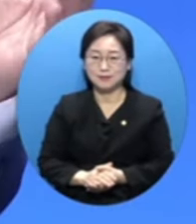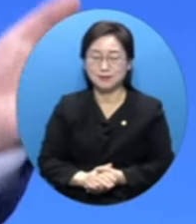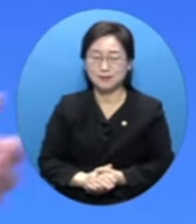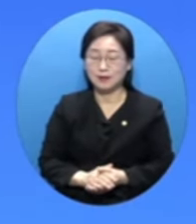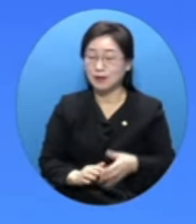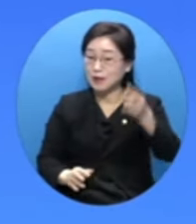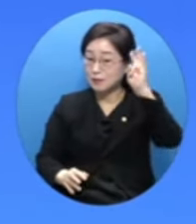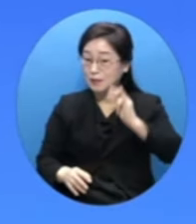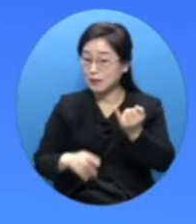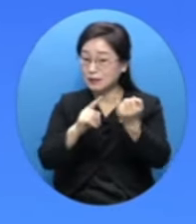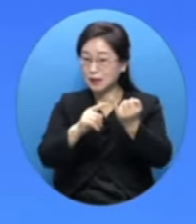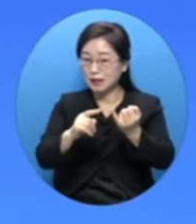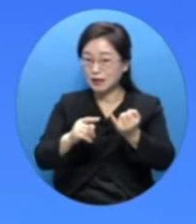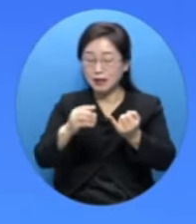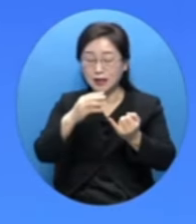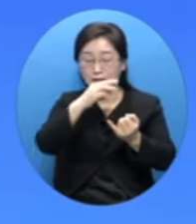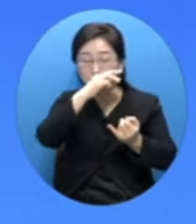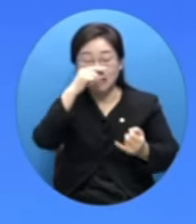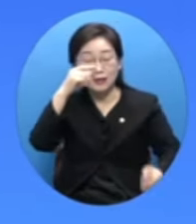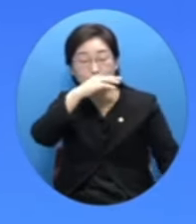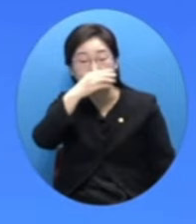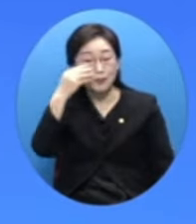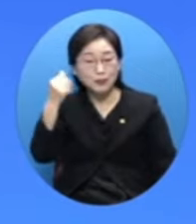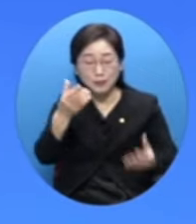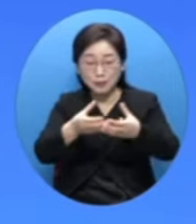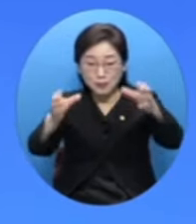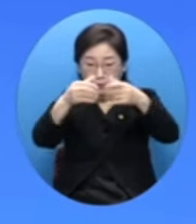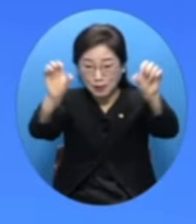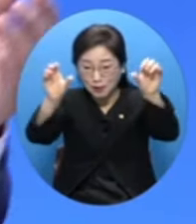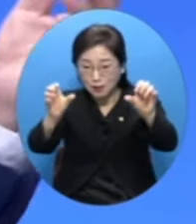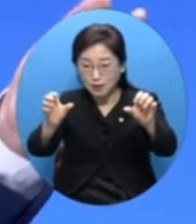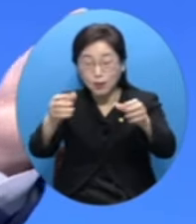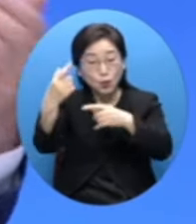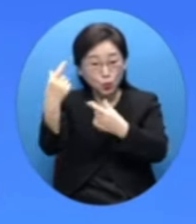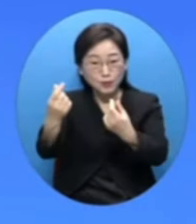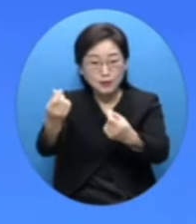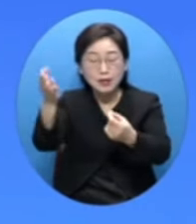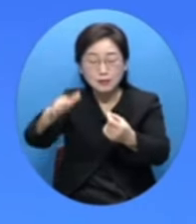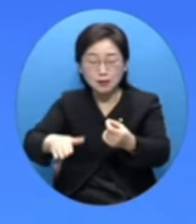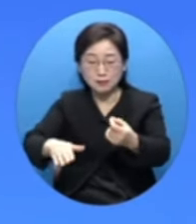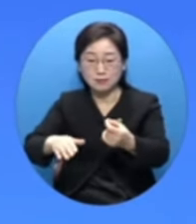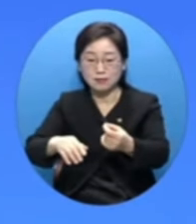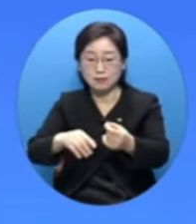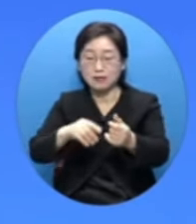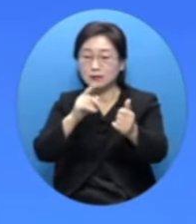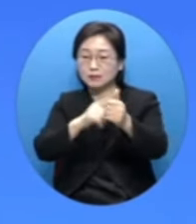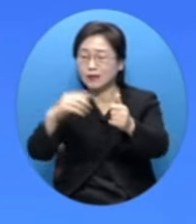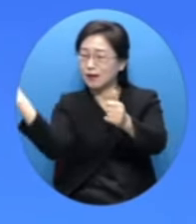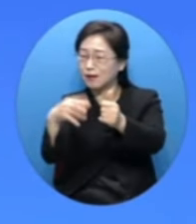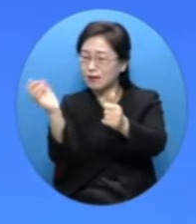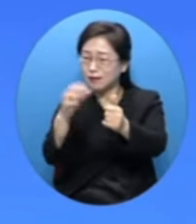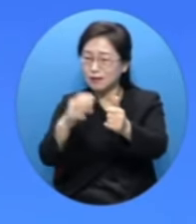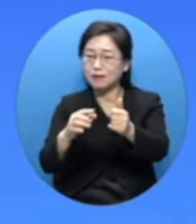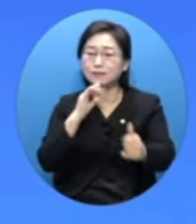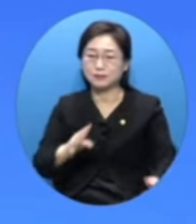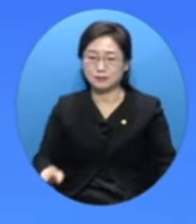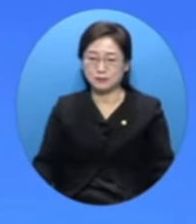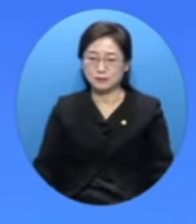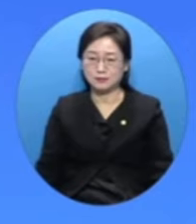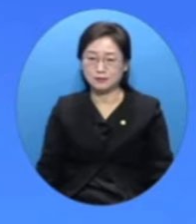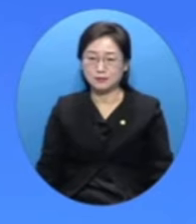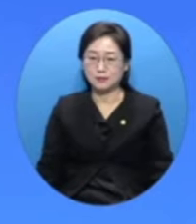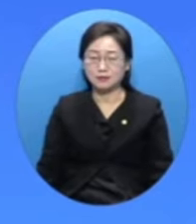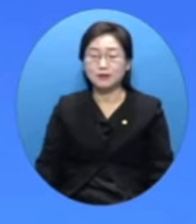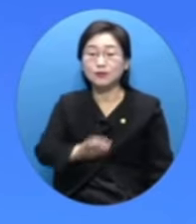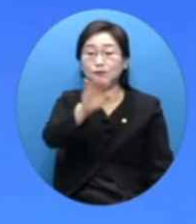마리아가 옥합을 깨뜨린 것 같이 주님을 위해서 아낌없이 바쳤는데도 오히려 들어오려온 것은 비난뿐이었던 것입니다.